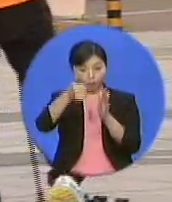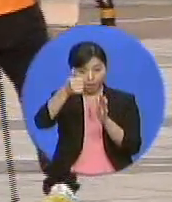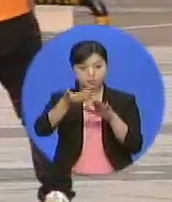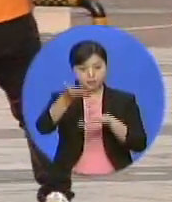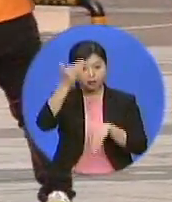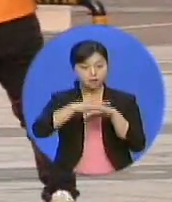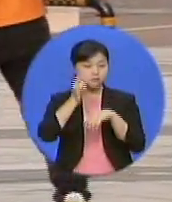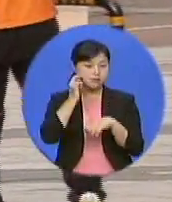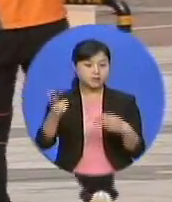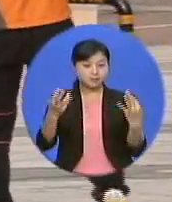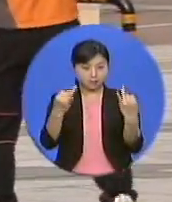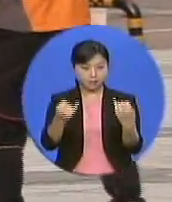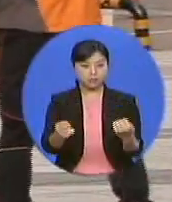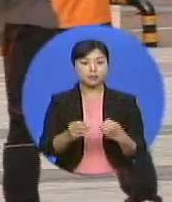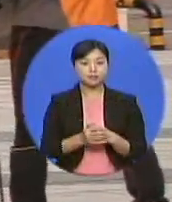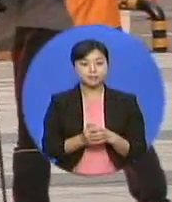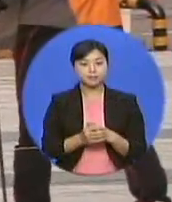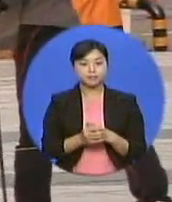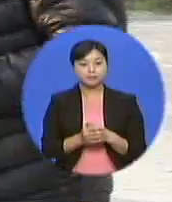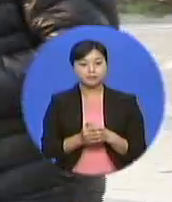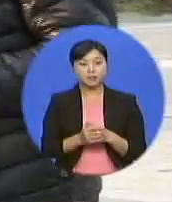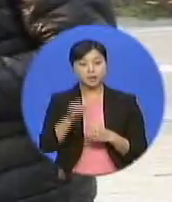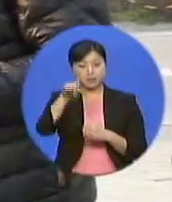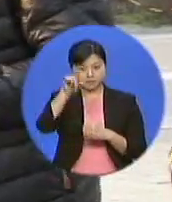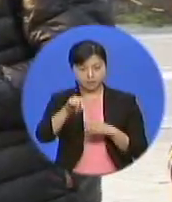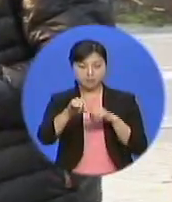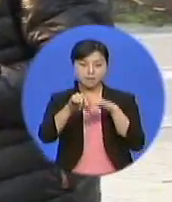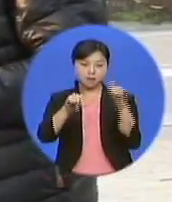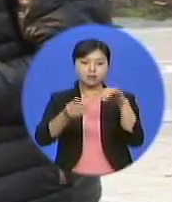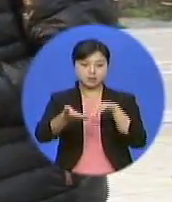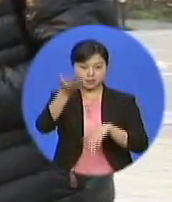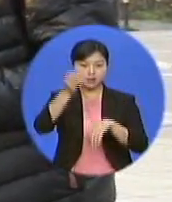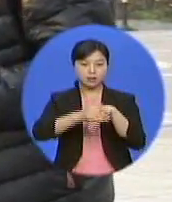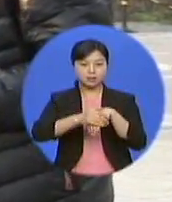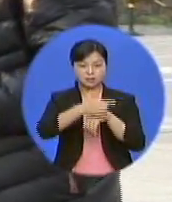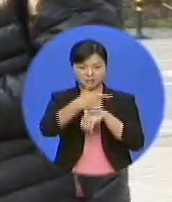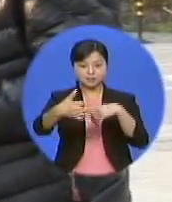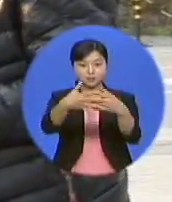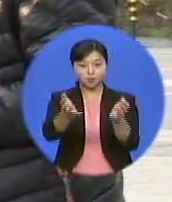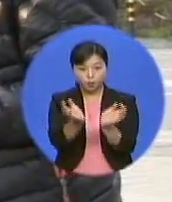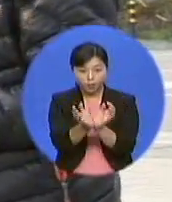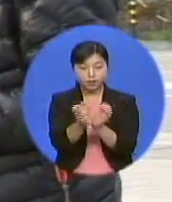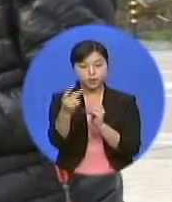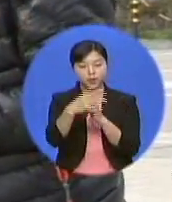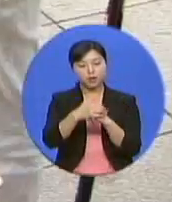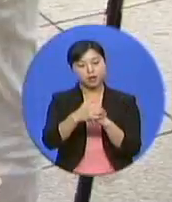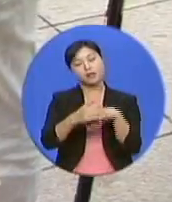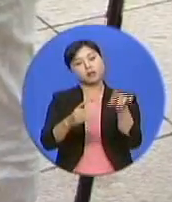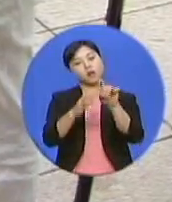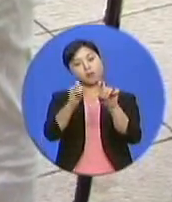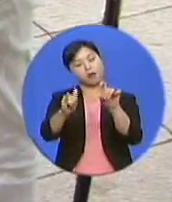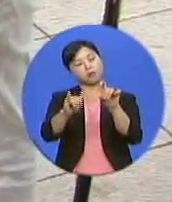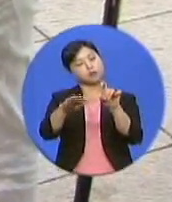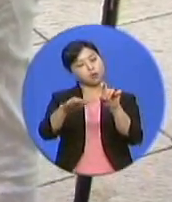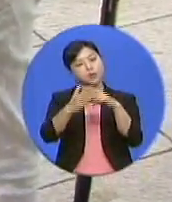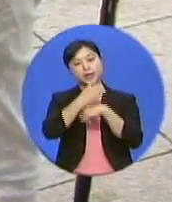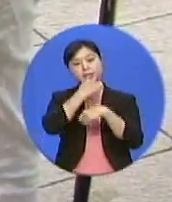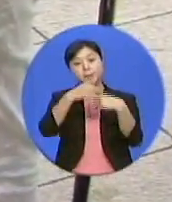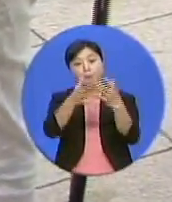그 인기가 대단하다. 1만 명을 넘는 초대형 동호회부터 10여 명의